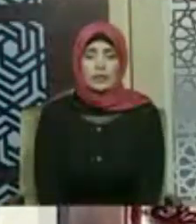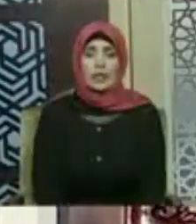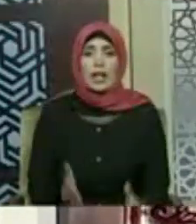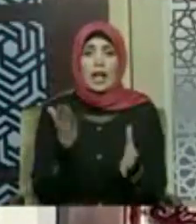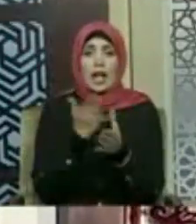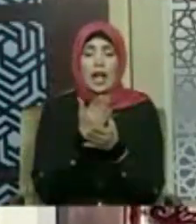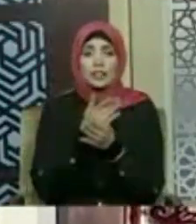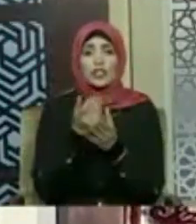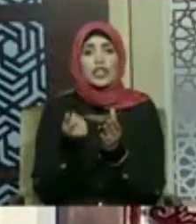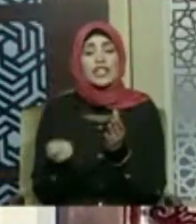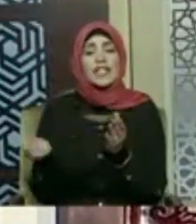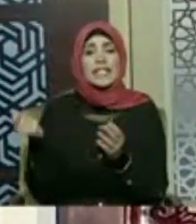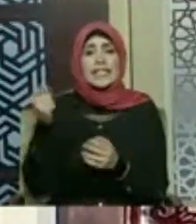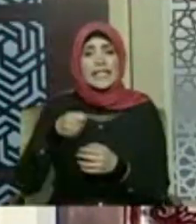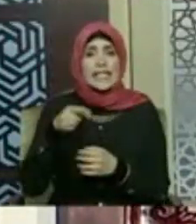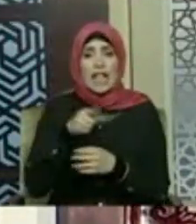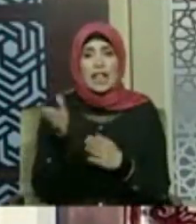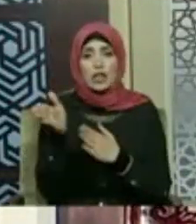لنزود عن سنتك